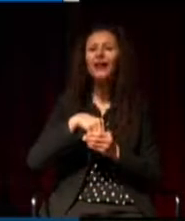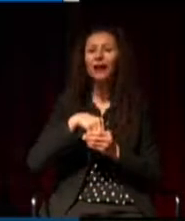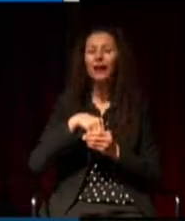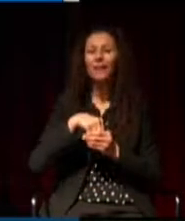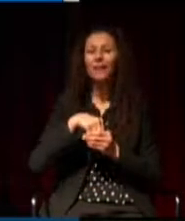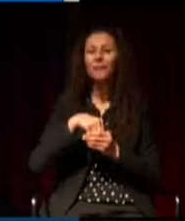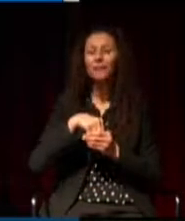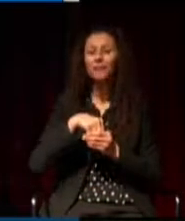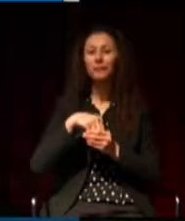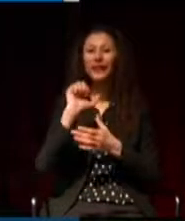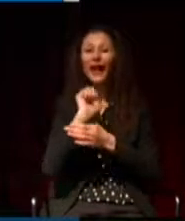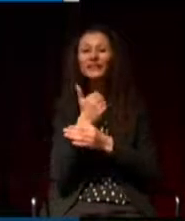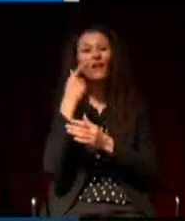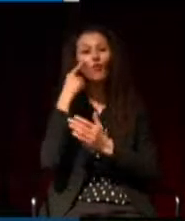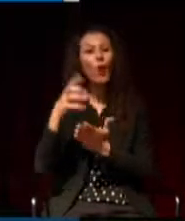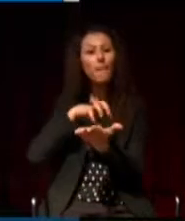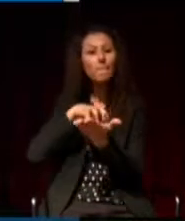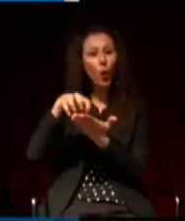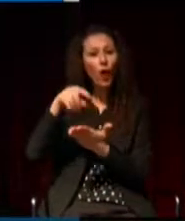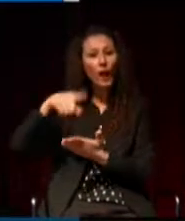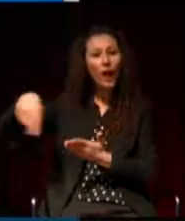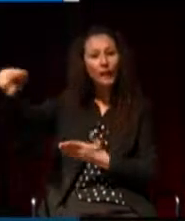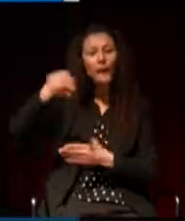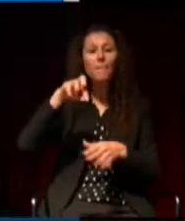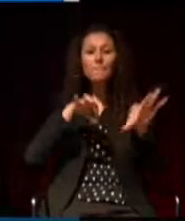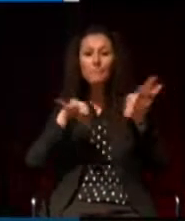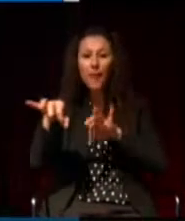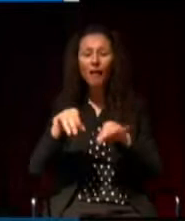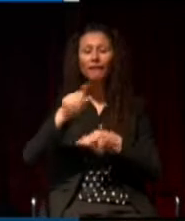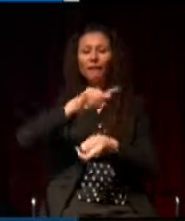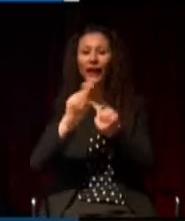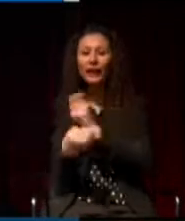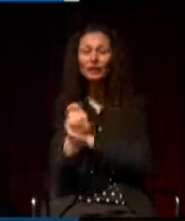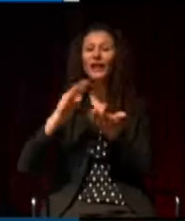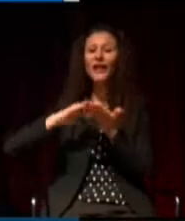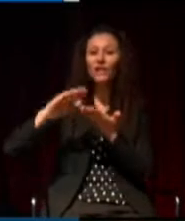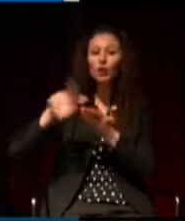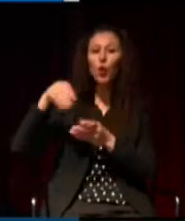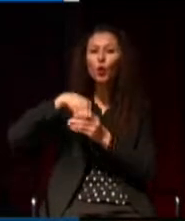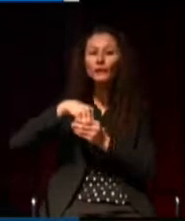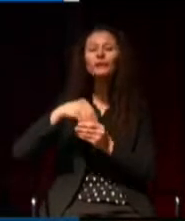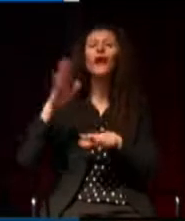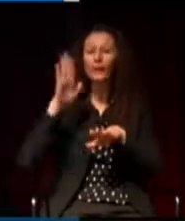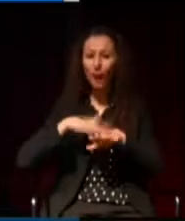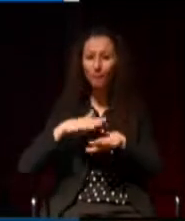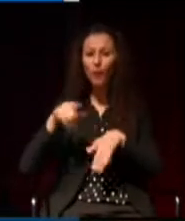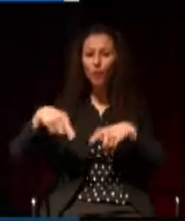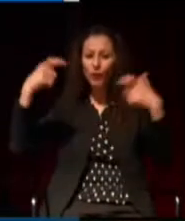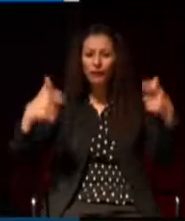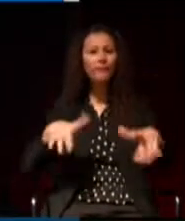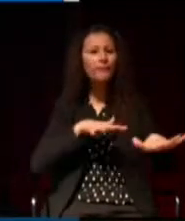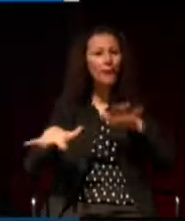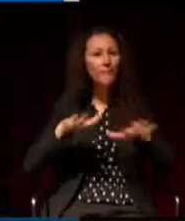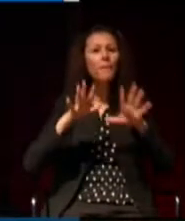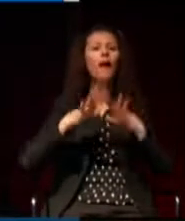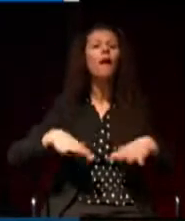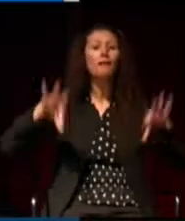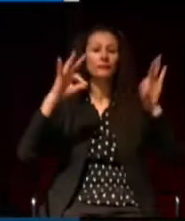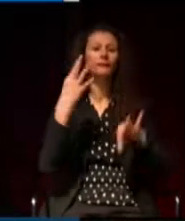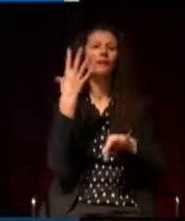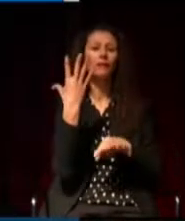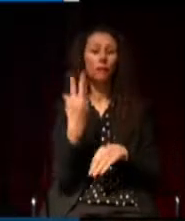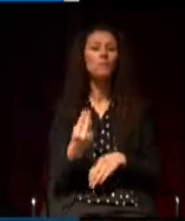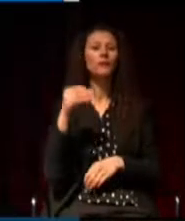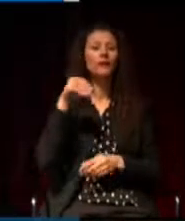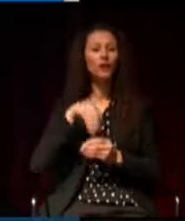gelen bölgelerde plan değişiklikleri, plan revizyonlarını yaparak da bu kentin depreme hazırlıklı hale